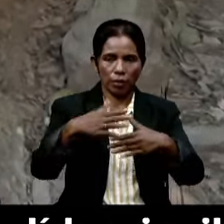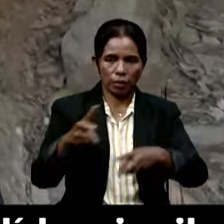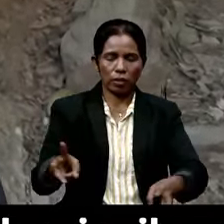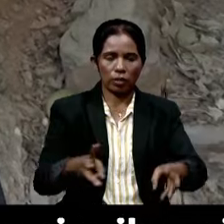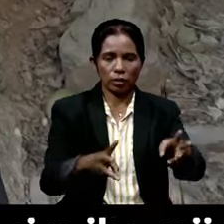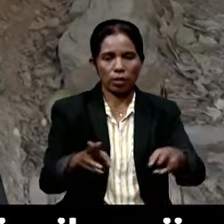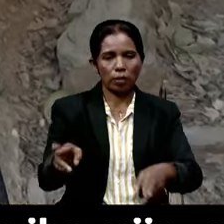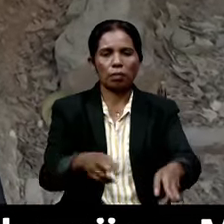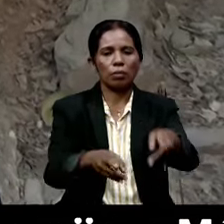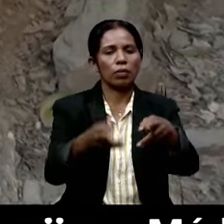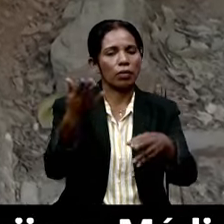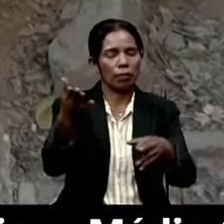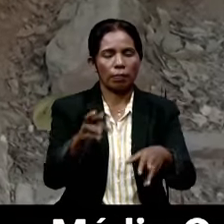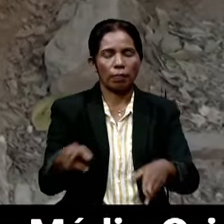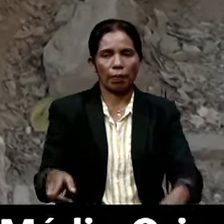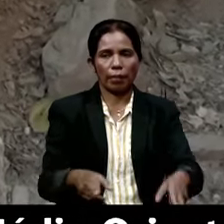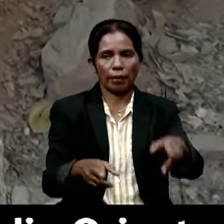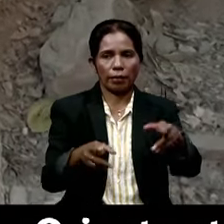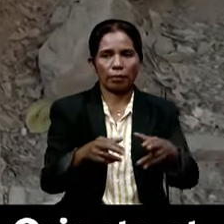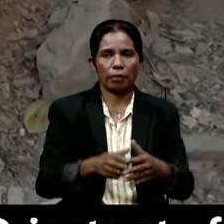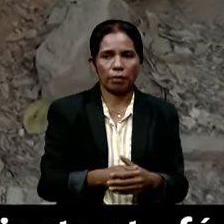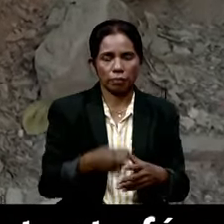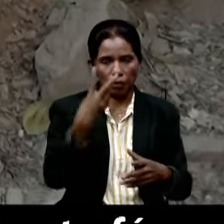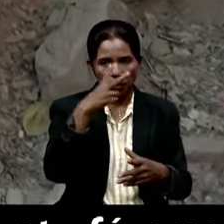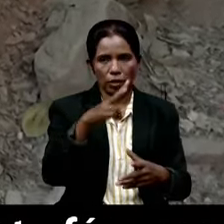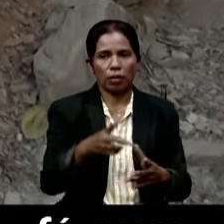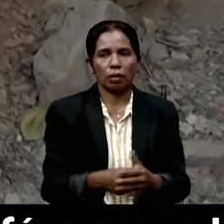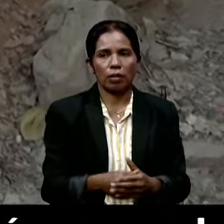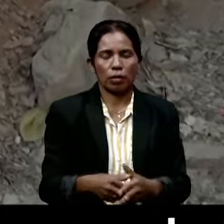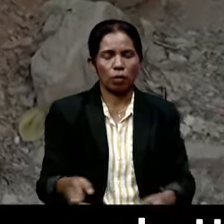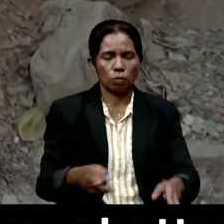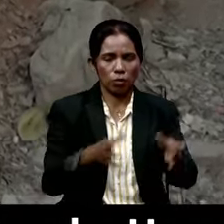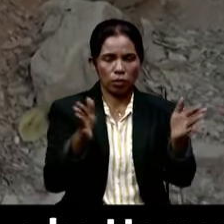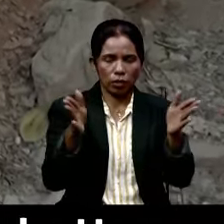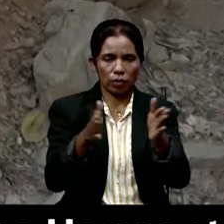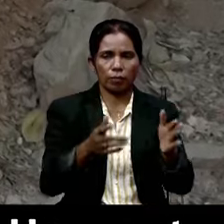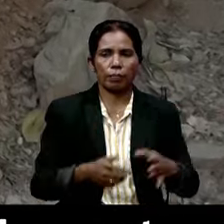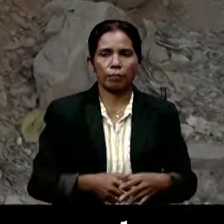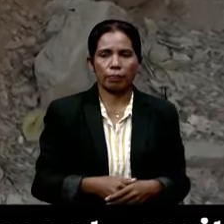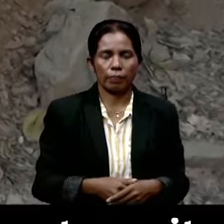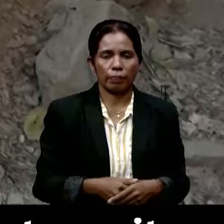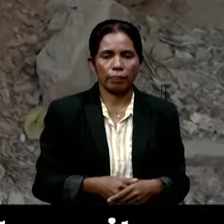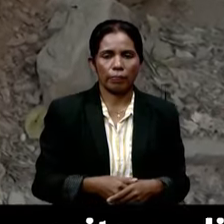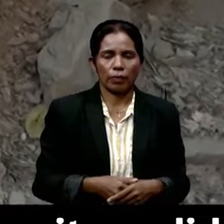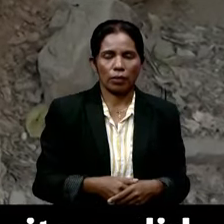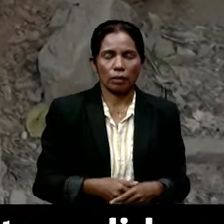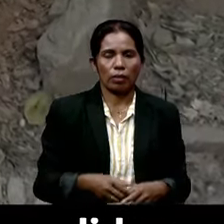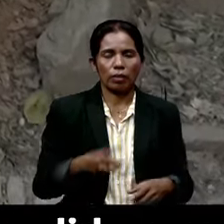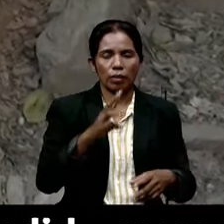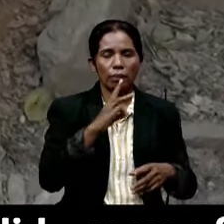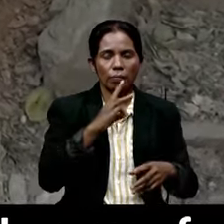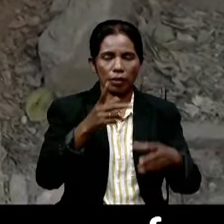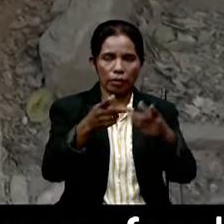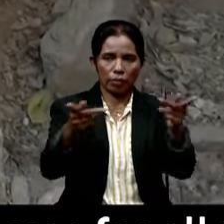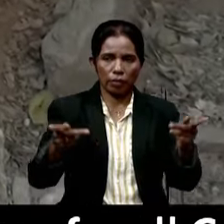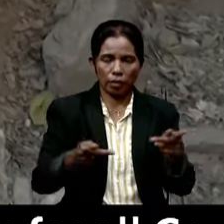ne. Mau oin la liu si na ba fahare. Mo tana apa ne ne ne. Be posu na ba ne. Ne mak